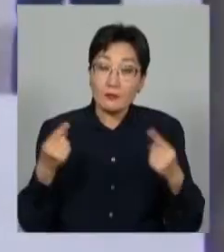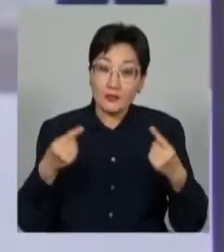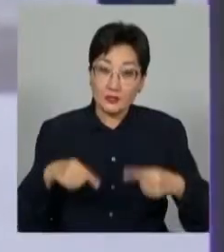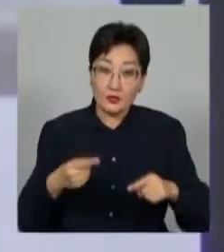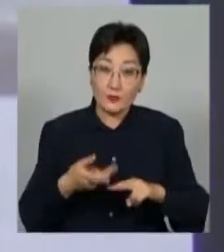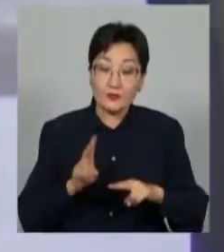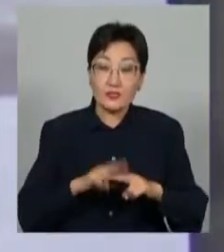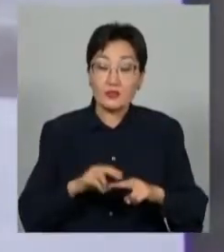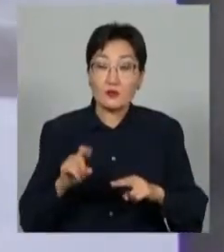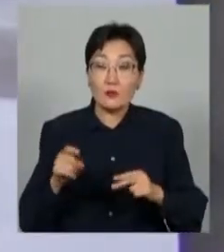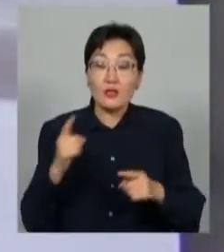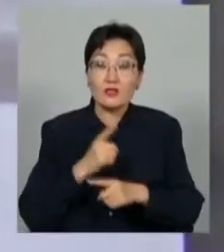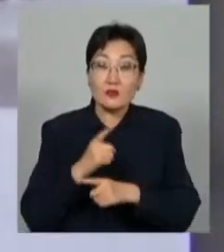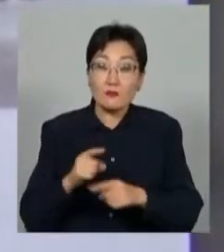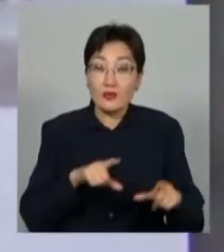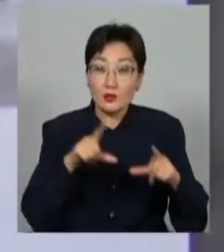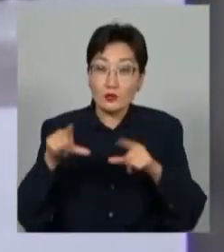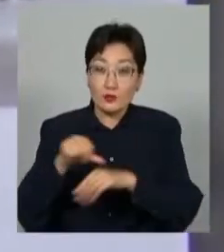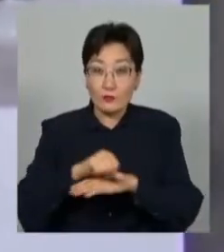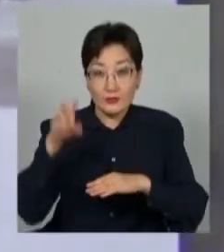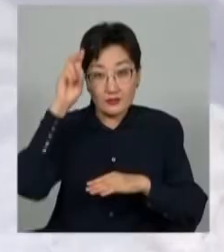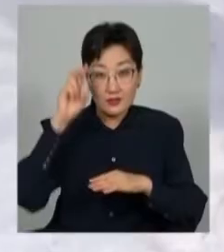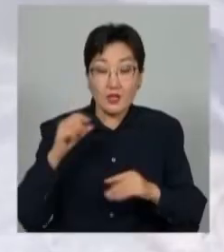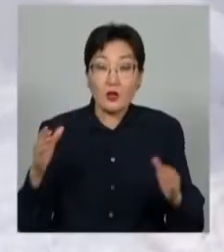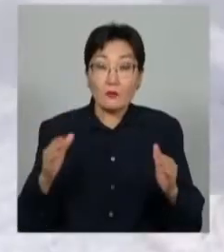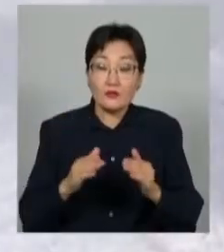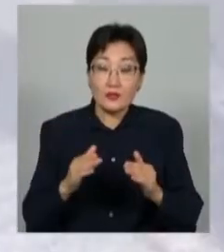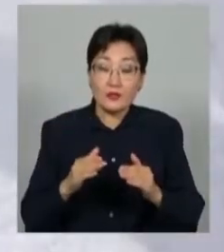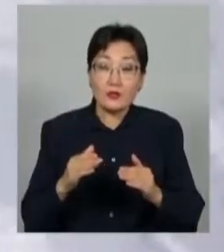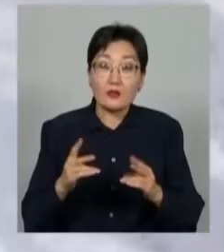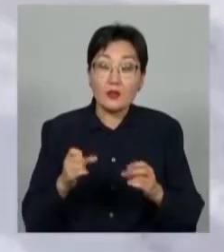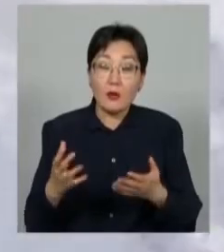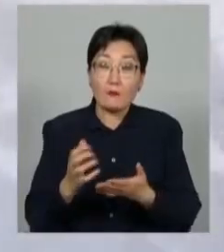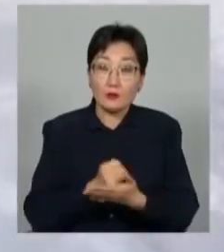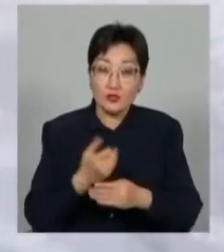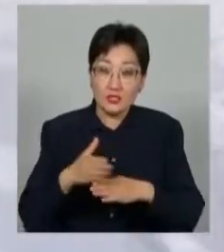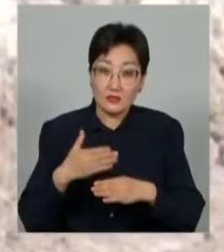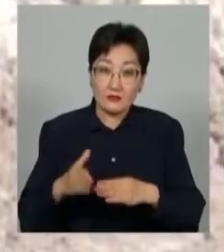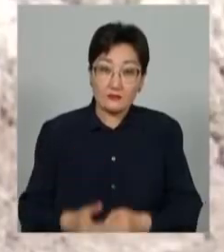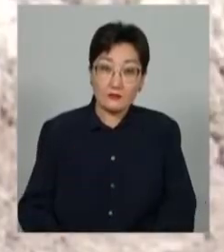банкротом. Это и запрет на выезд за границу, и ограничения на получение кредитов.